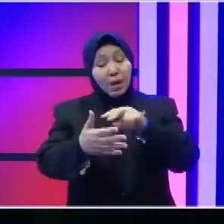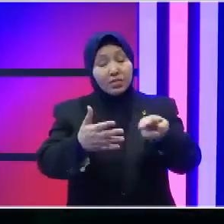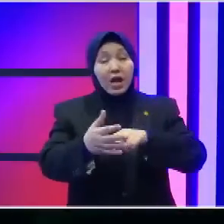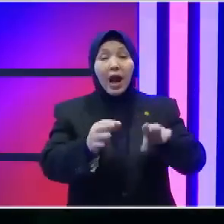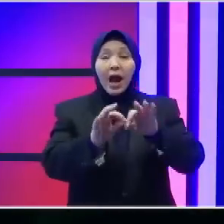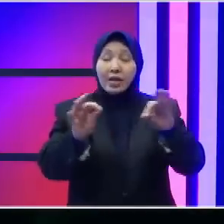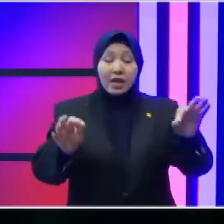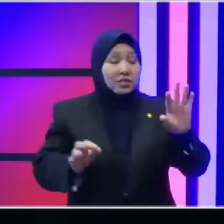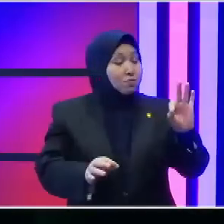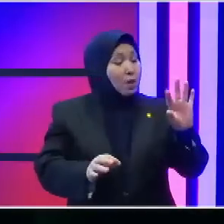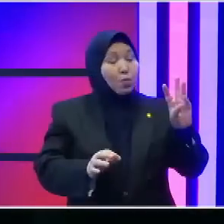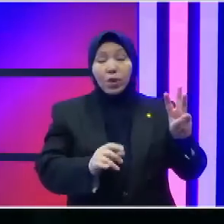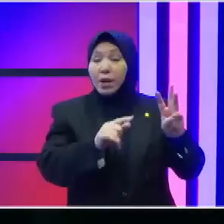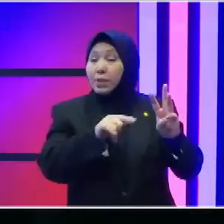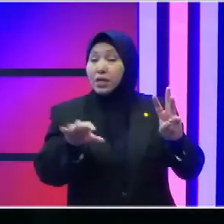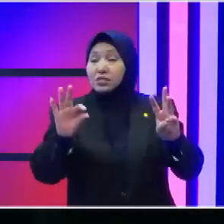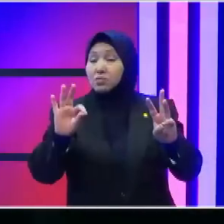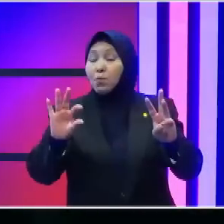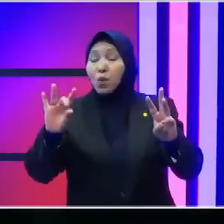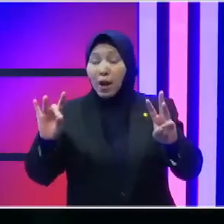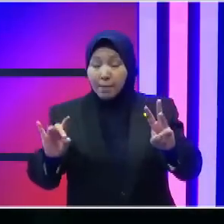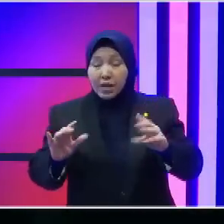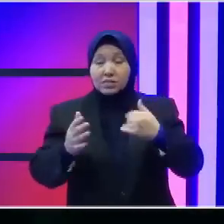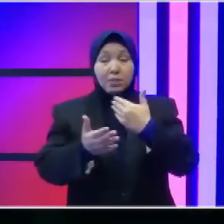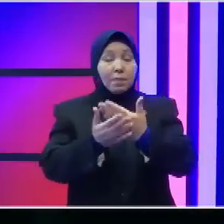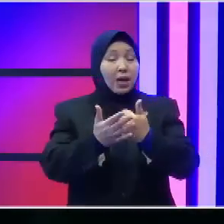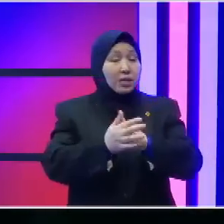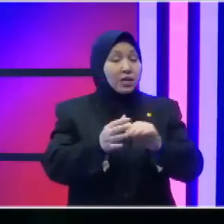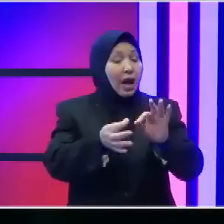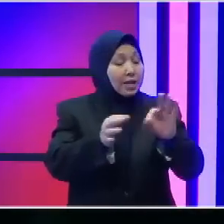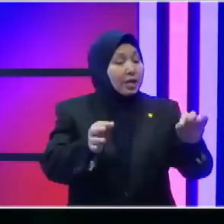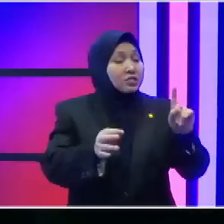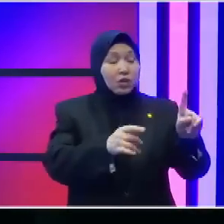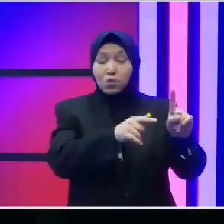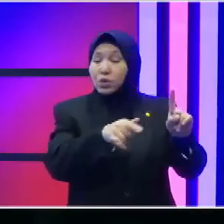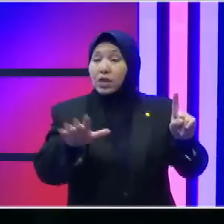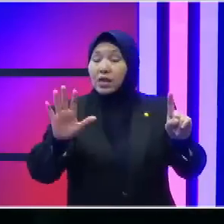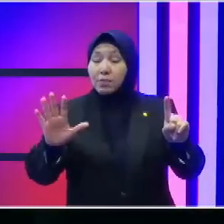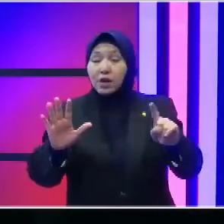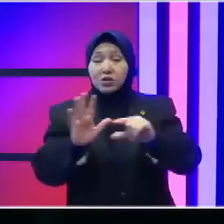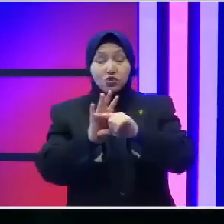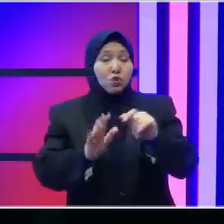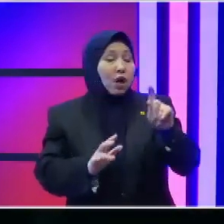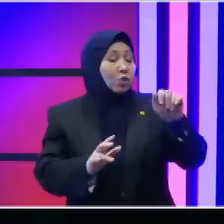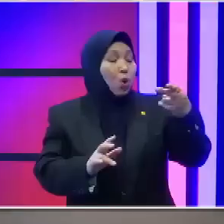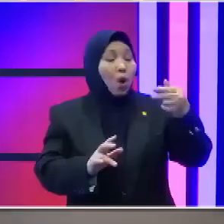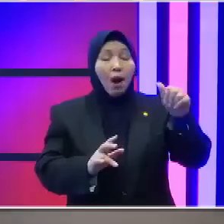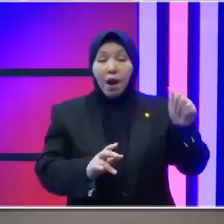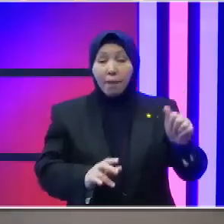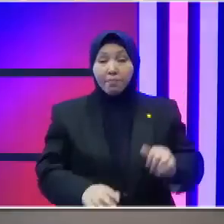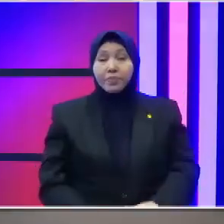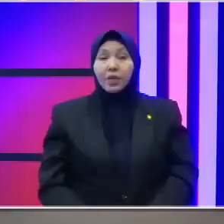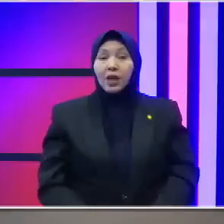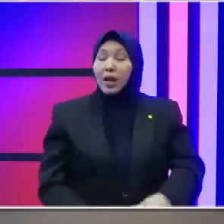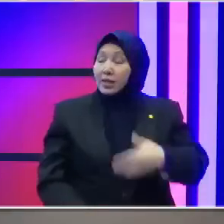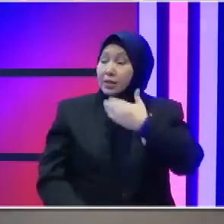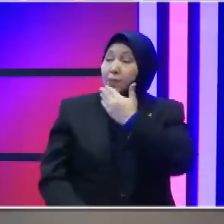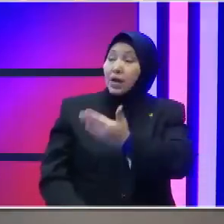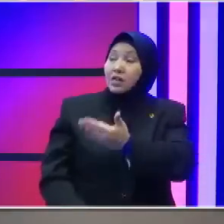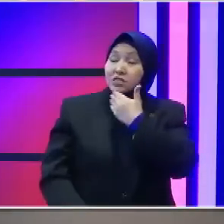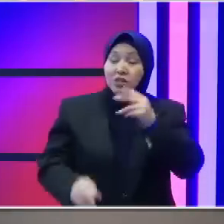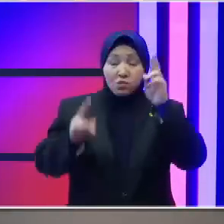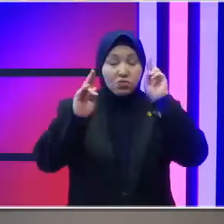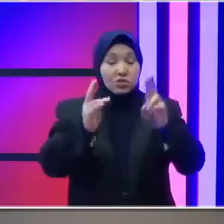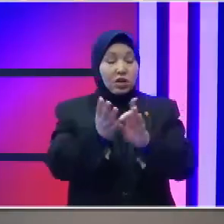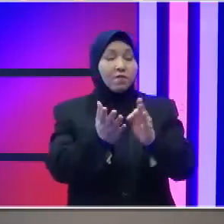96 hingga hujung surah Maryam dan terus kita masuk ayat 1 hingga 5 surah Taha. Silakan Ustaz. Baik, terima kasih Al-Fadhil